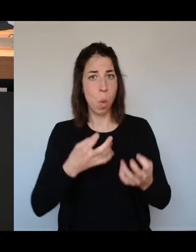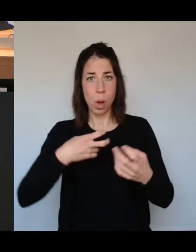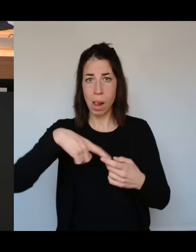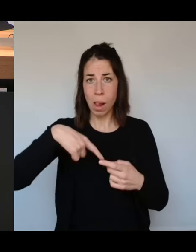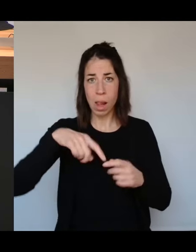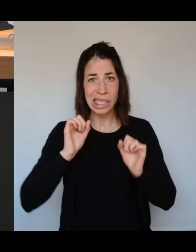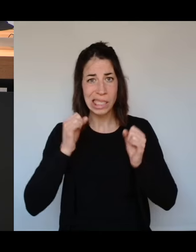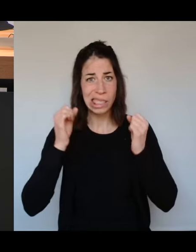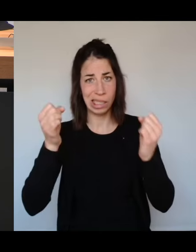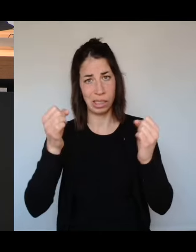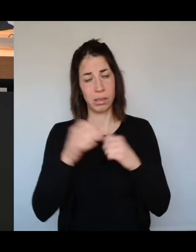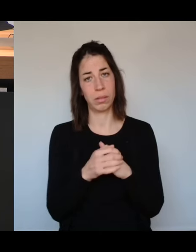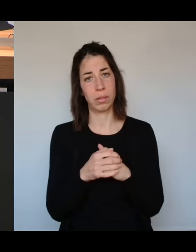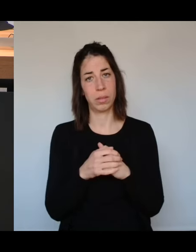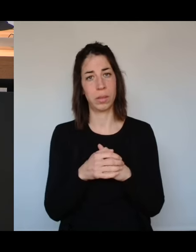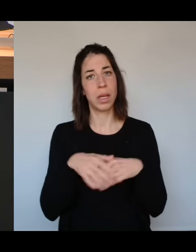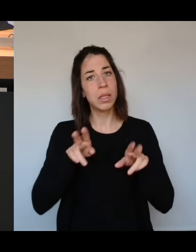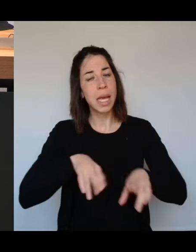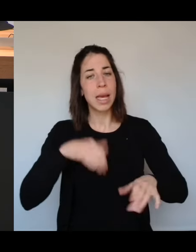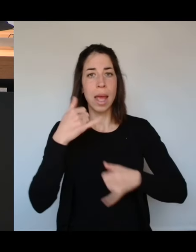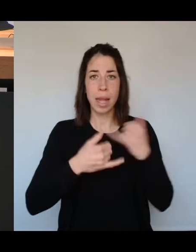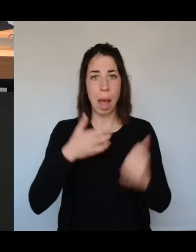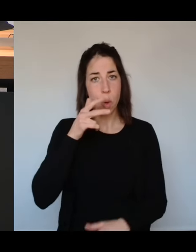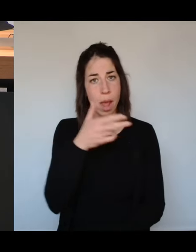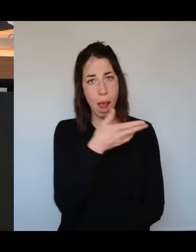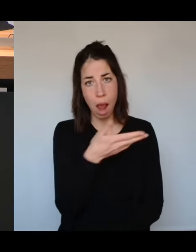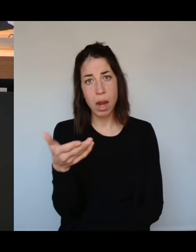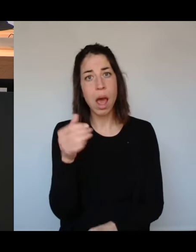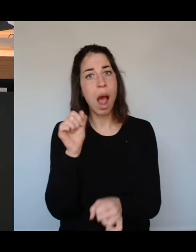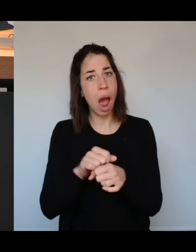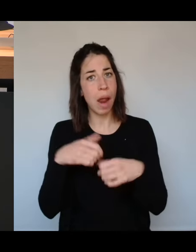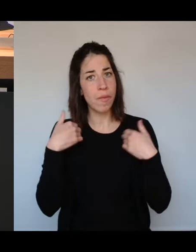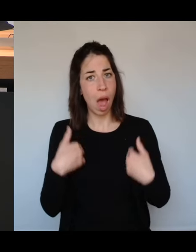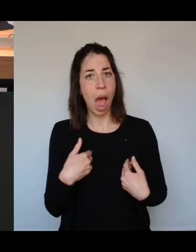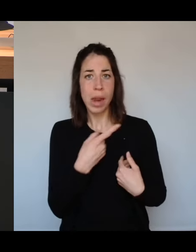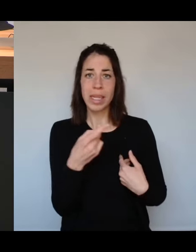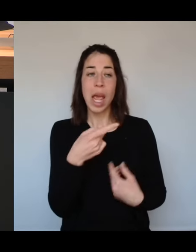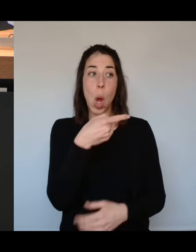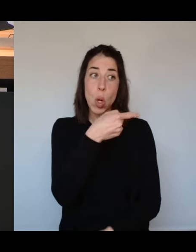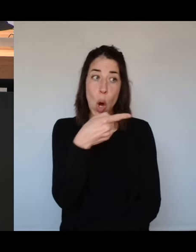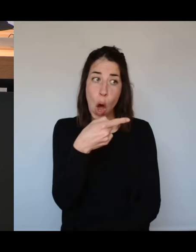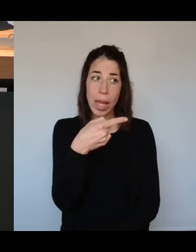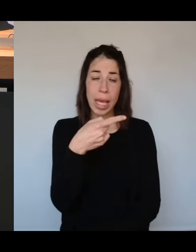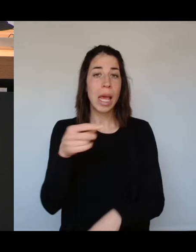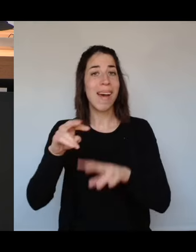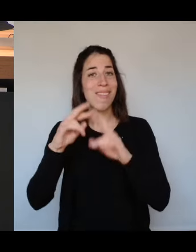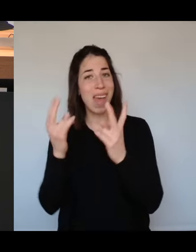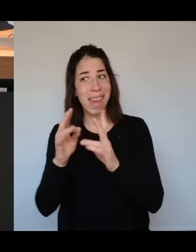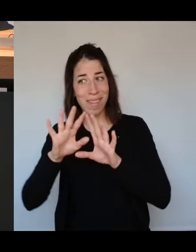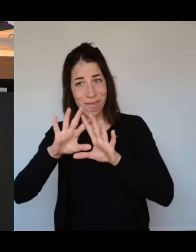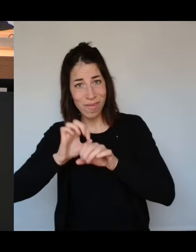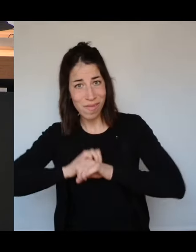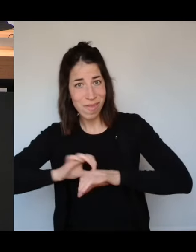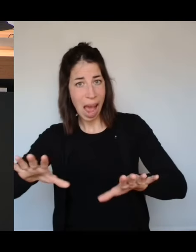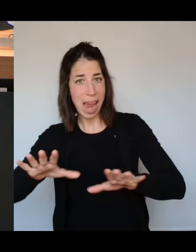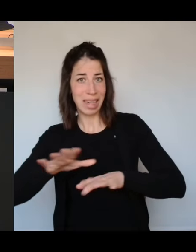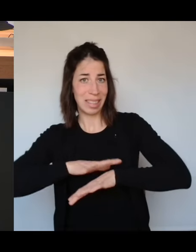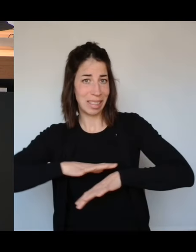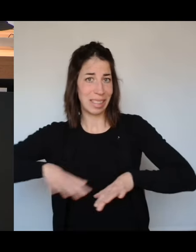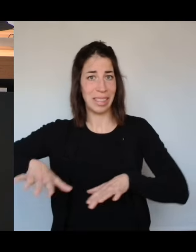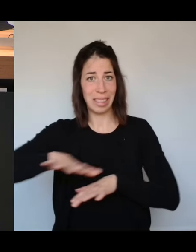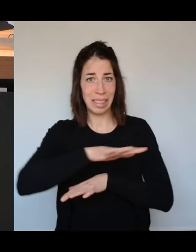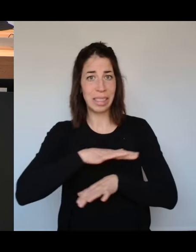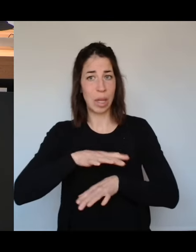tun, als sei der Girlie und nicht die weltweite Drogenschwemme die Mutter aller Drogenprobleme in Berlin. Frau Kollegin, gestatten Sie eine Zwischenfrage.